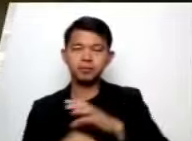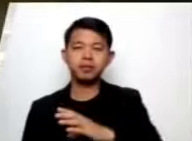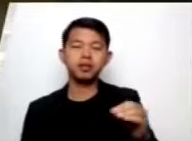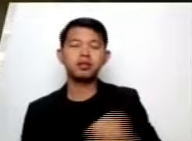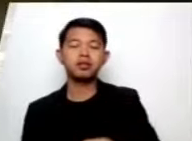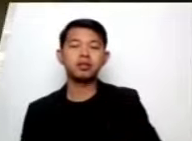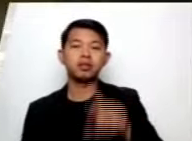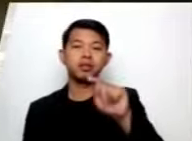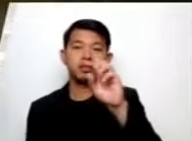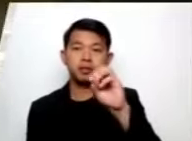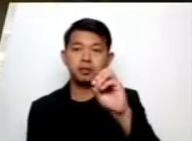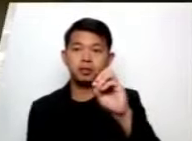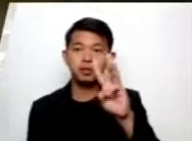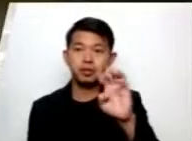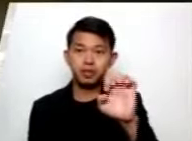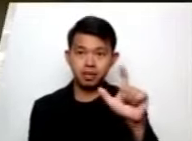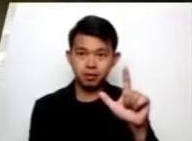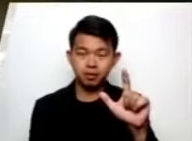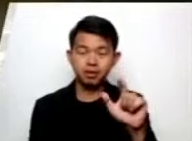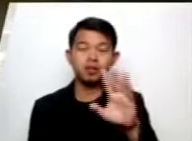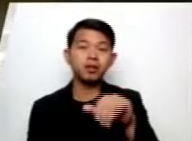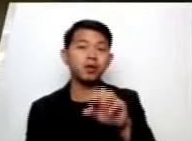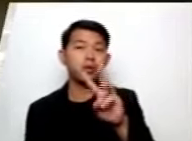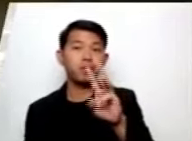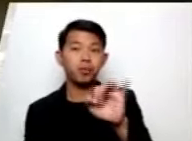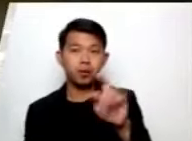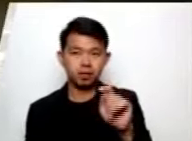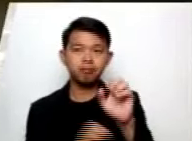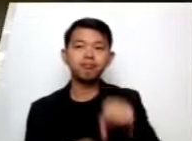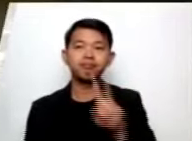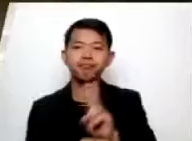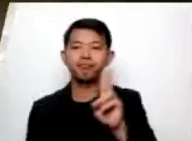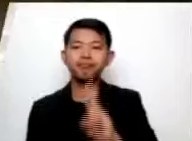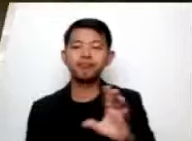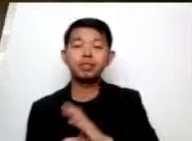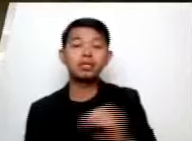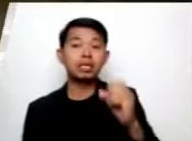kilikili. At kapag nakakaranas ng hilo, pagkalito,